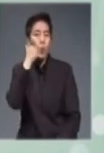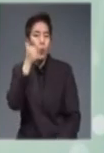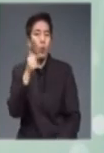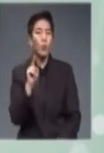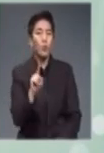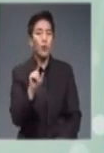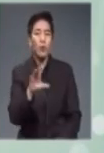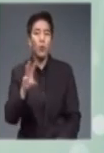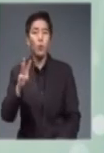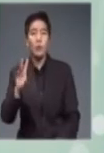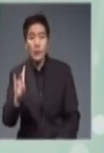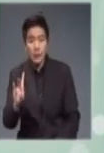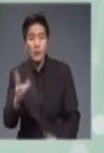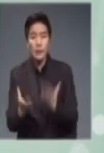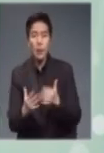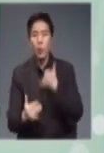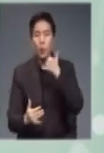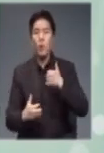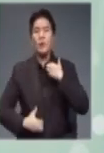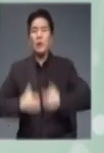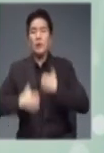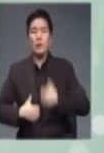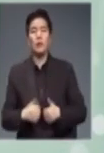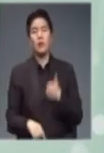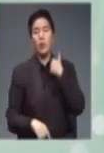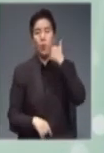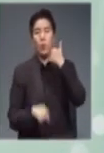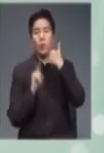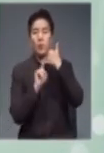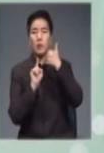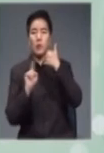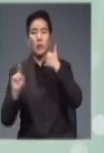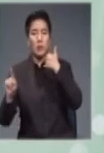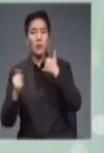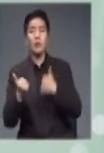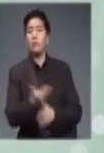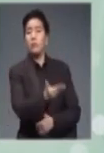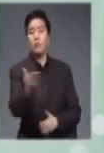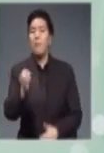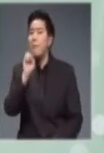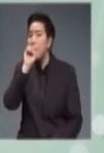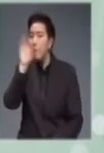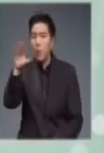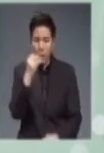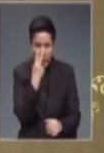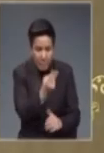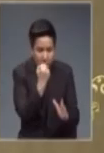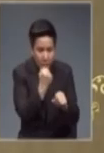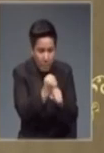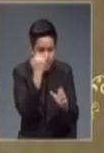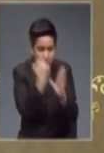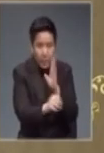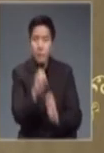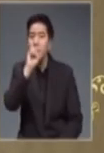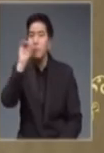พิเศษทำไมผมทำไม่ได้แล้วผมไม่ต้องฟังเสียงคนส่วนใหญ่ด้วยหรือนะครับมันก็ต้องฟังไปพร้อมๆกันส่วนใหญ่ส่ว